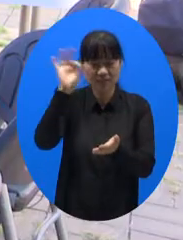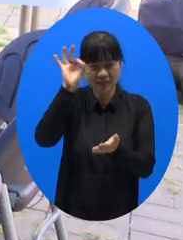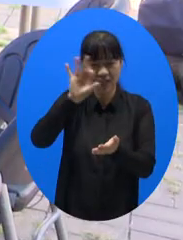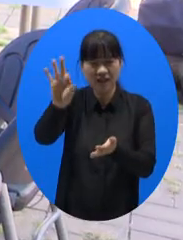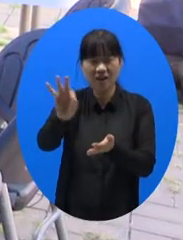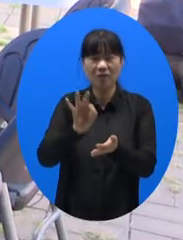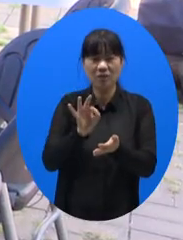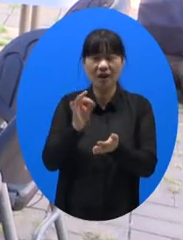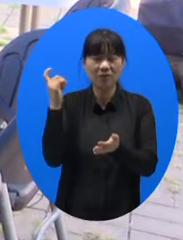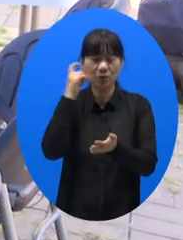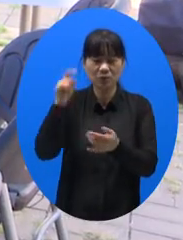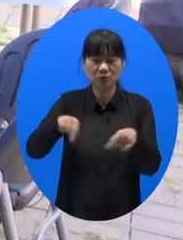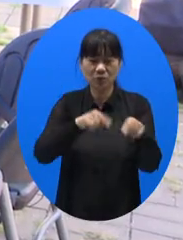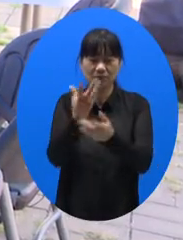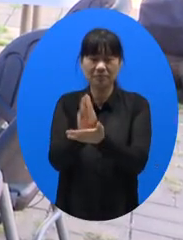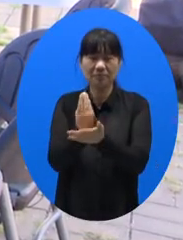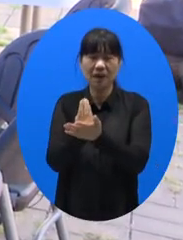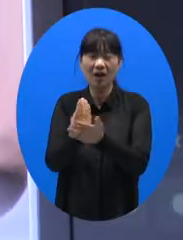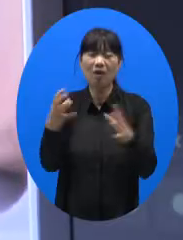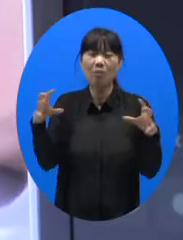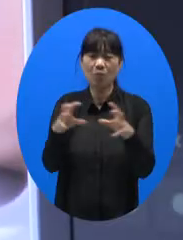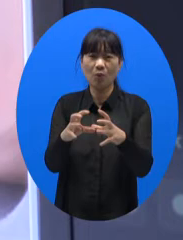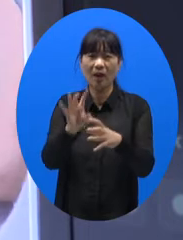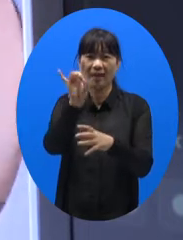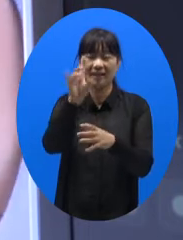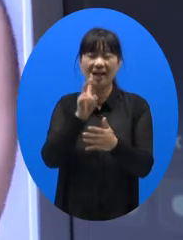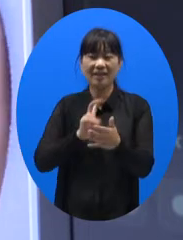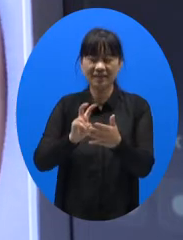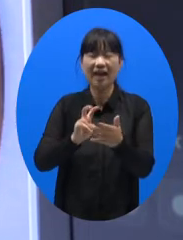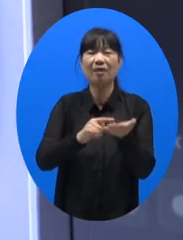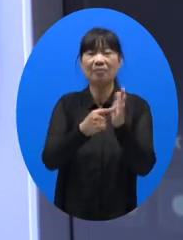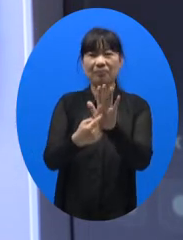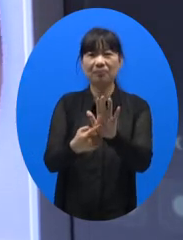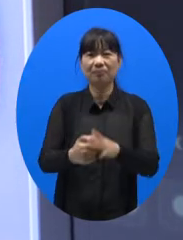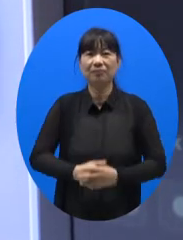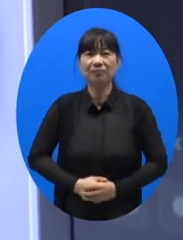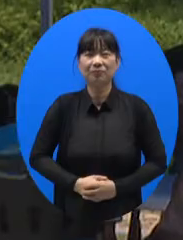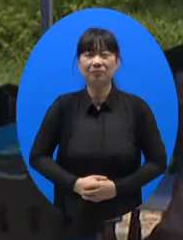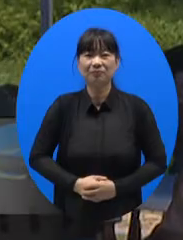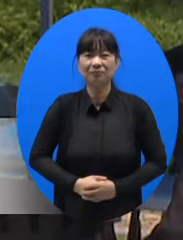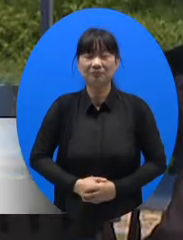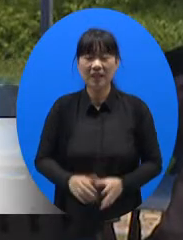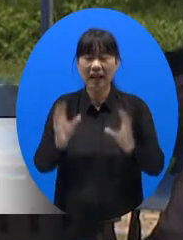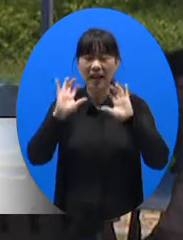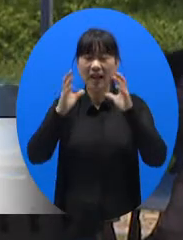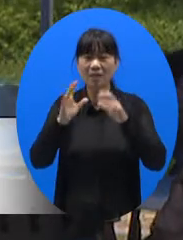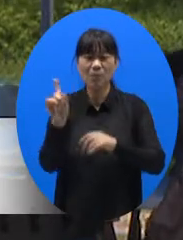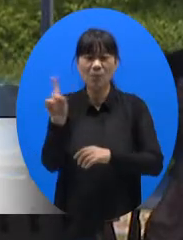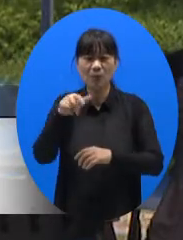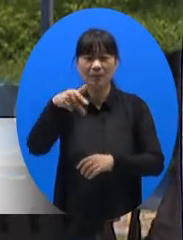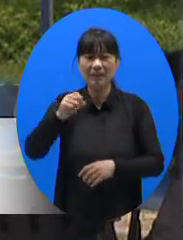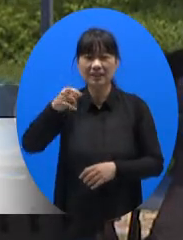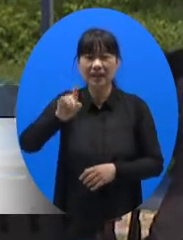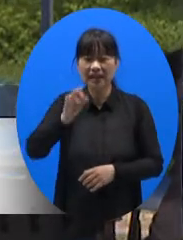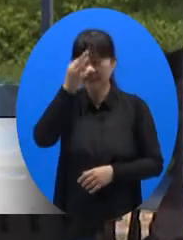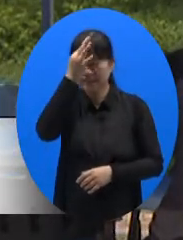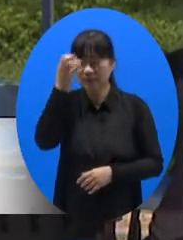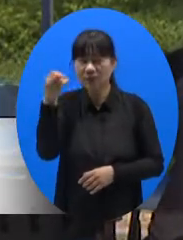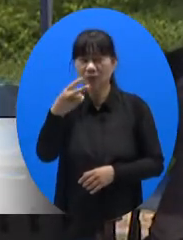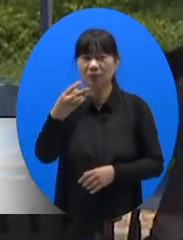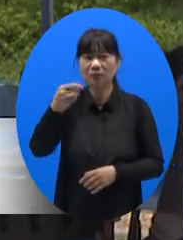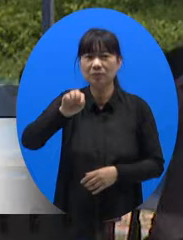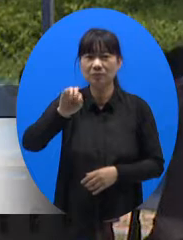찾아와 소리를 녹음하고 그 소리들이 모여 하나의 음악 작품이 됩니다. 그래서 아이들이 뭔가 증강